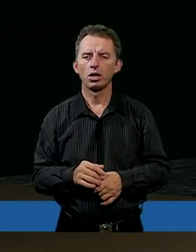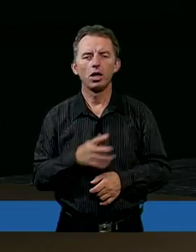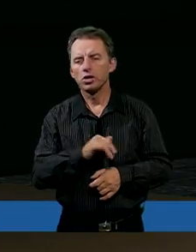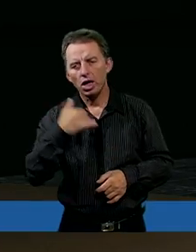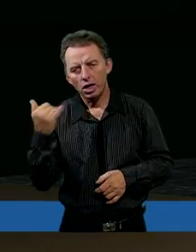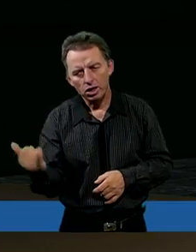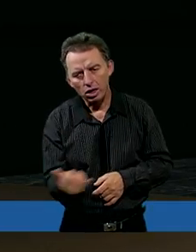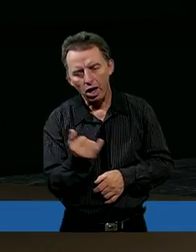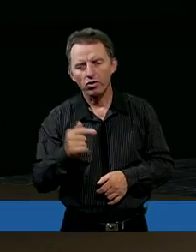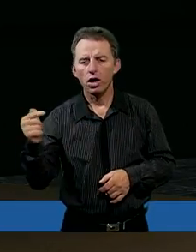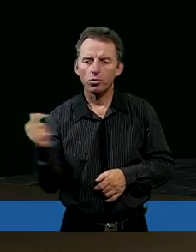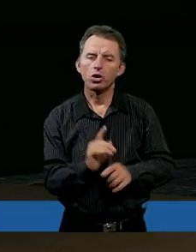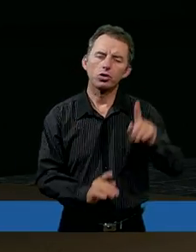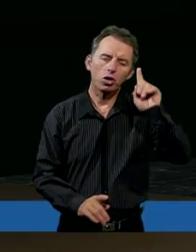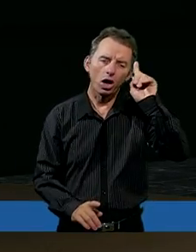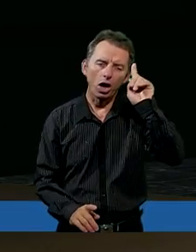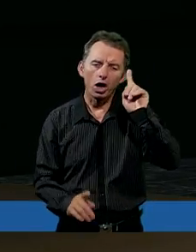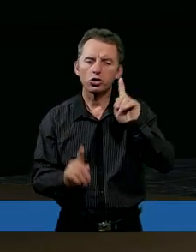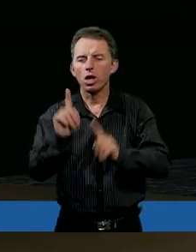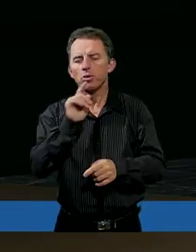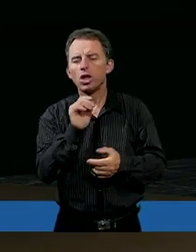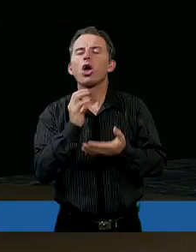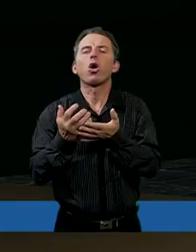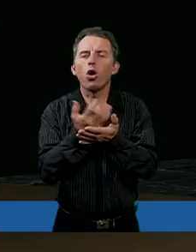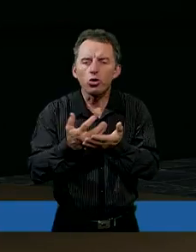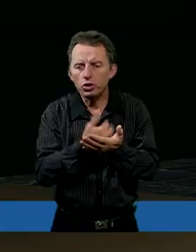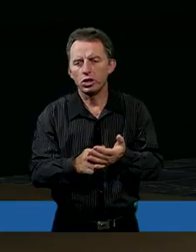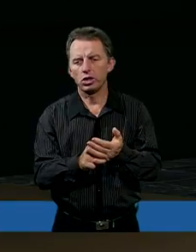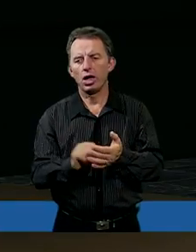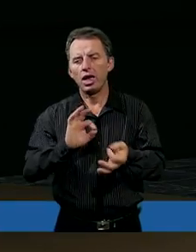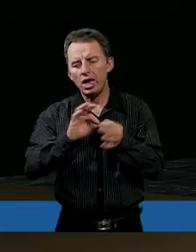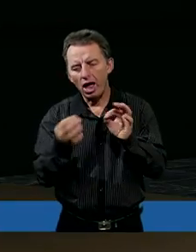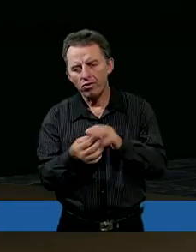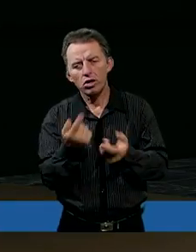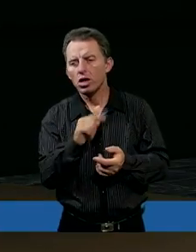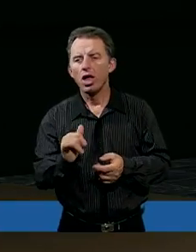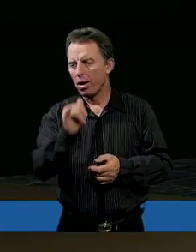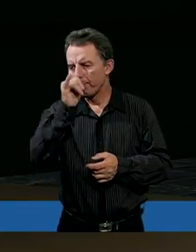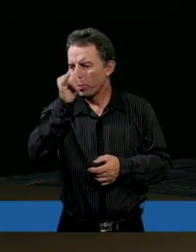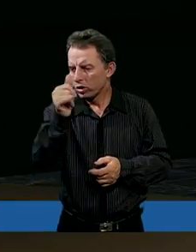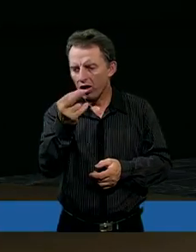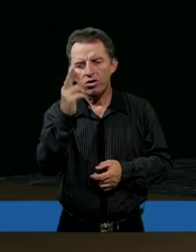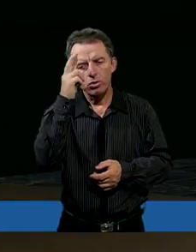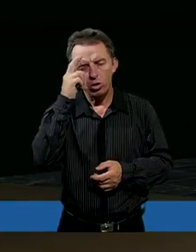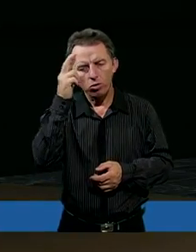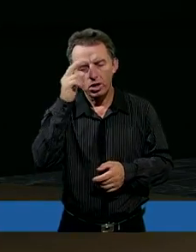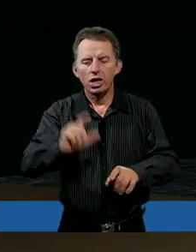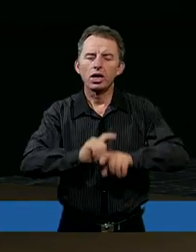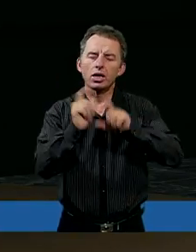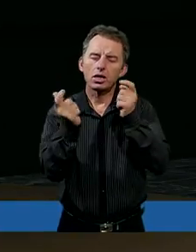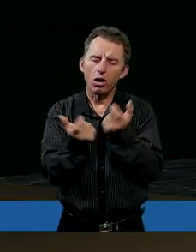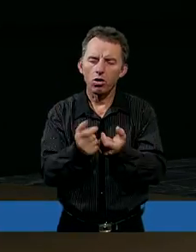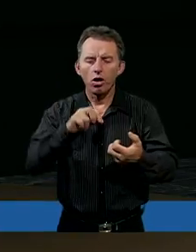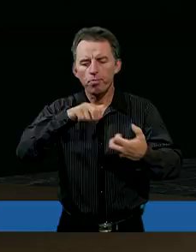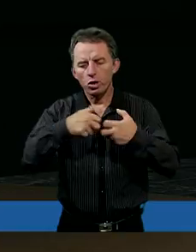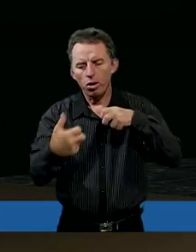Nie zawsze musimy, czasami jest to korzystne nawet. Nie potrafimy zrozumieć całkowicie